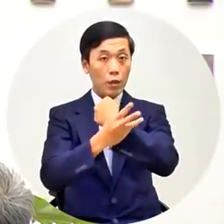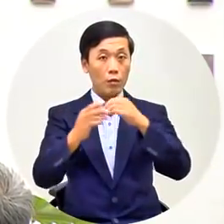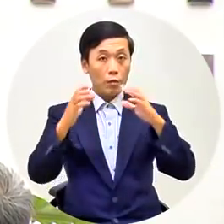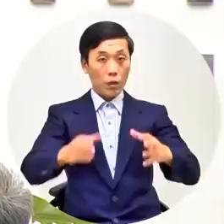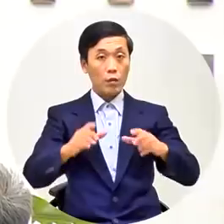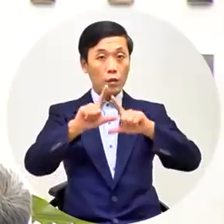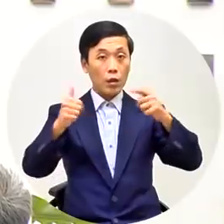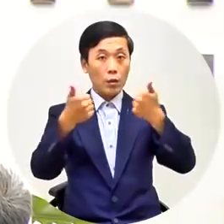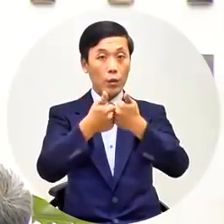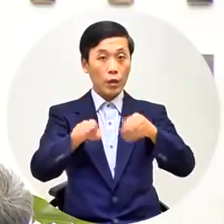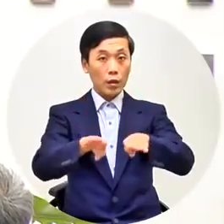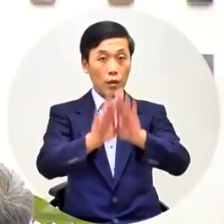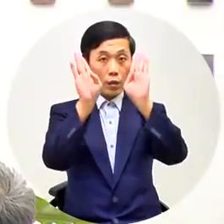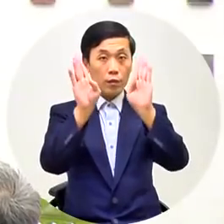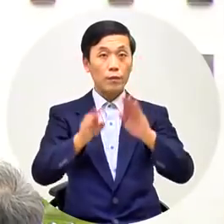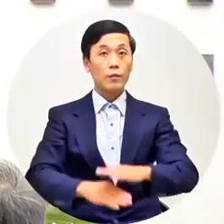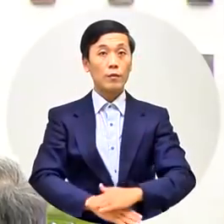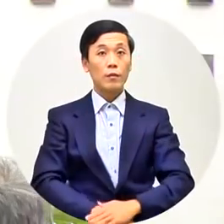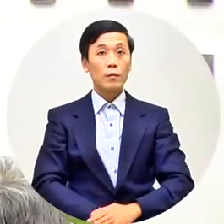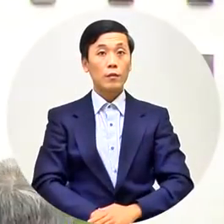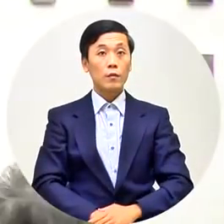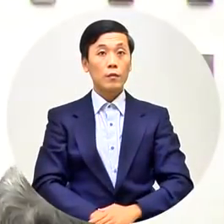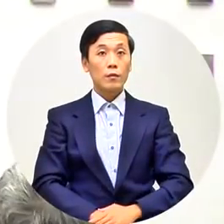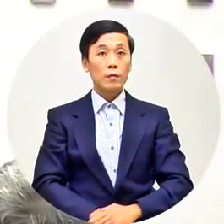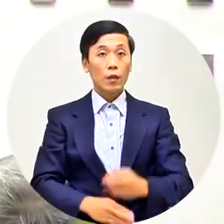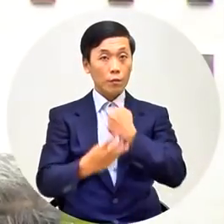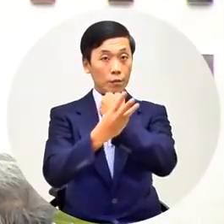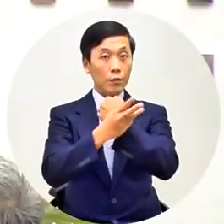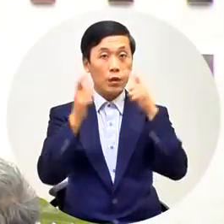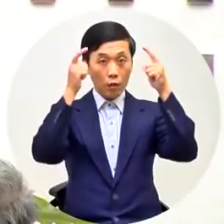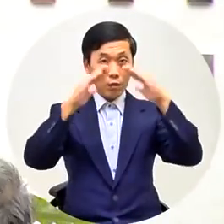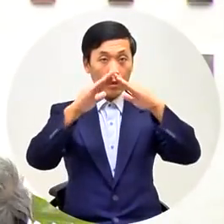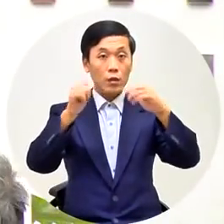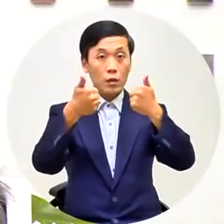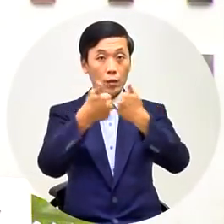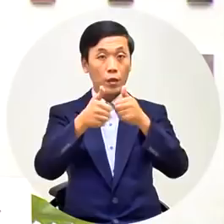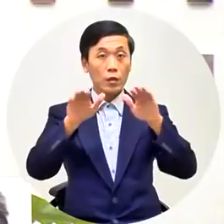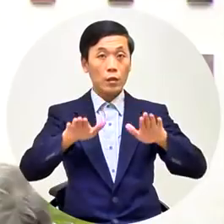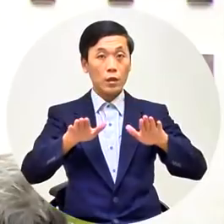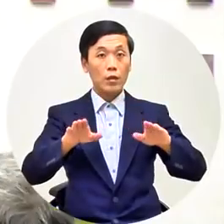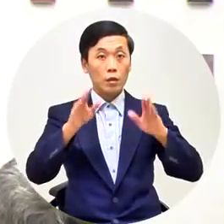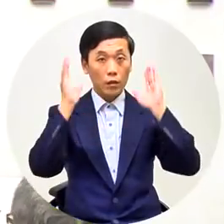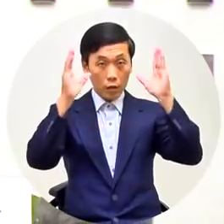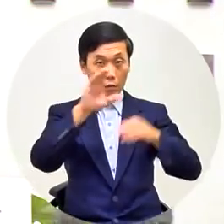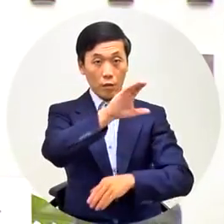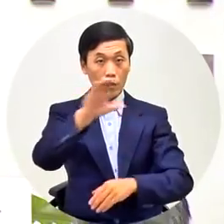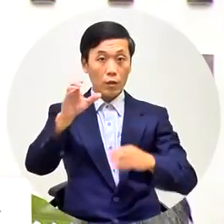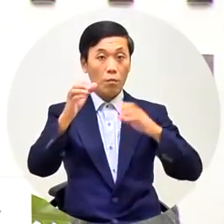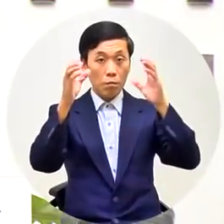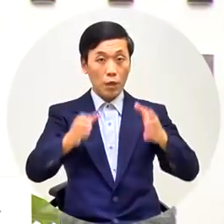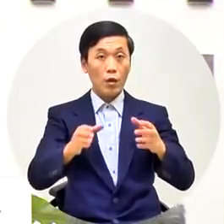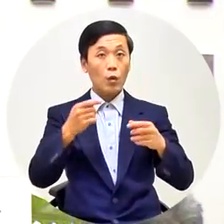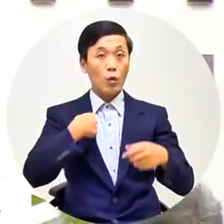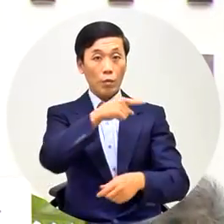第三届高雄市议会今天正式成立， 我们66席议员代表高雄